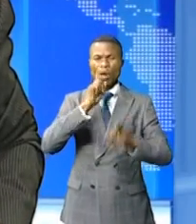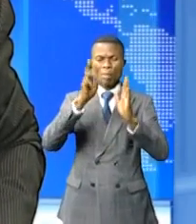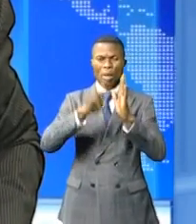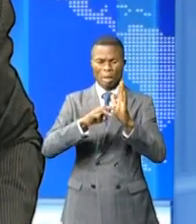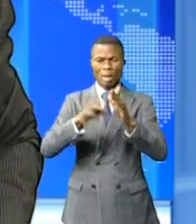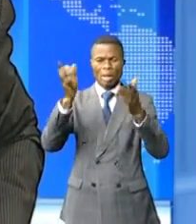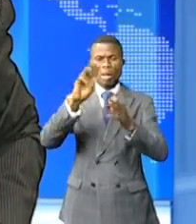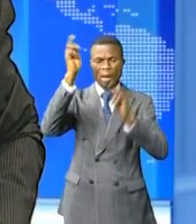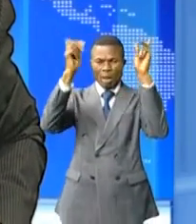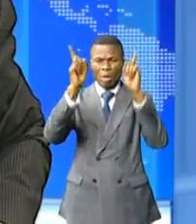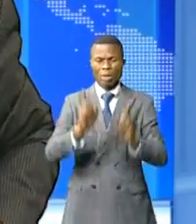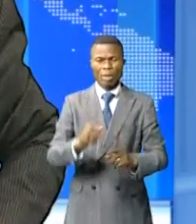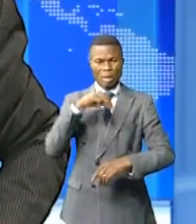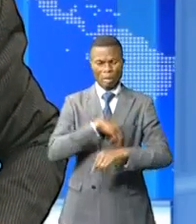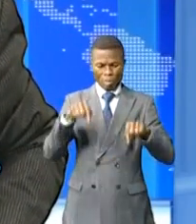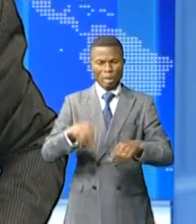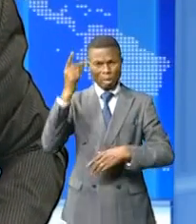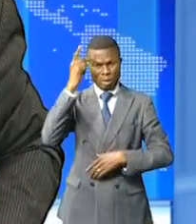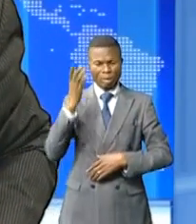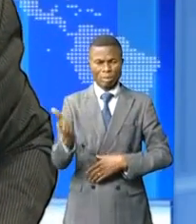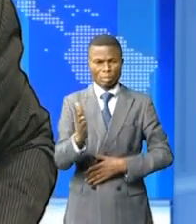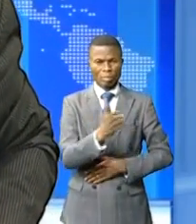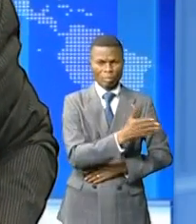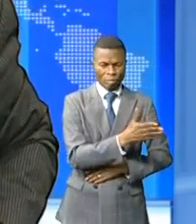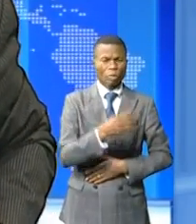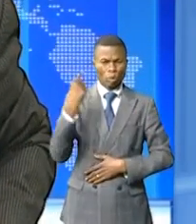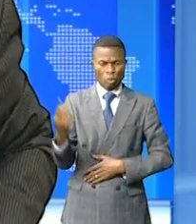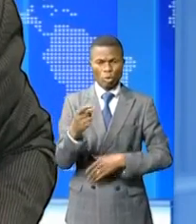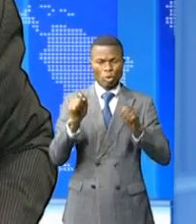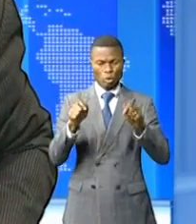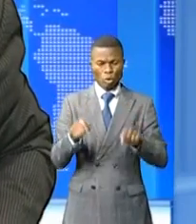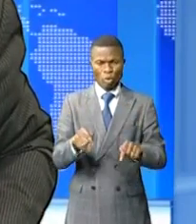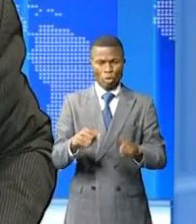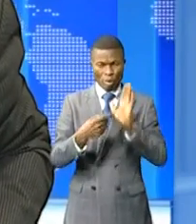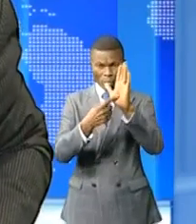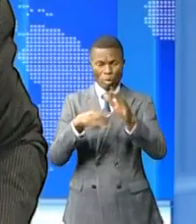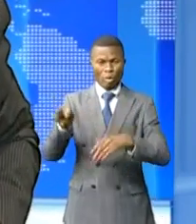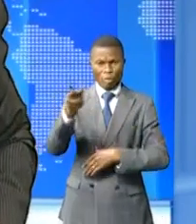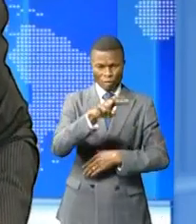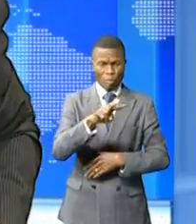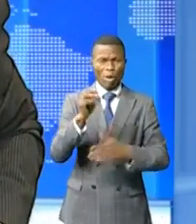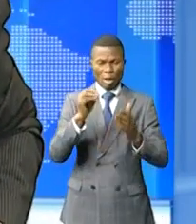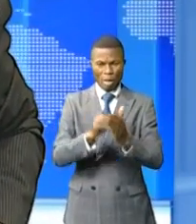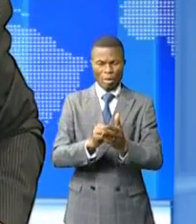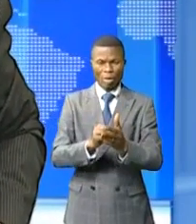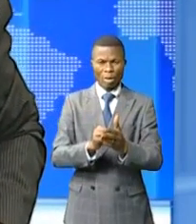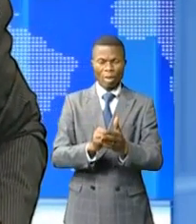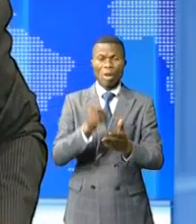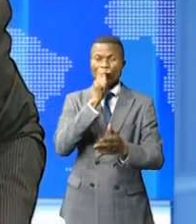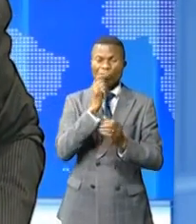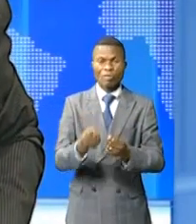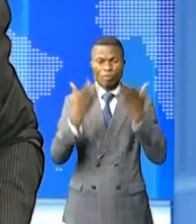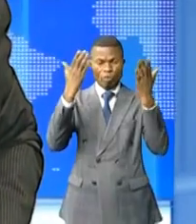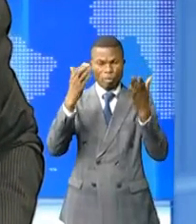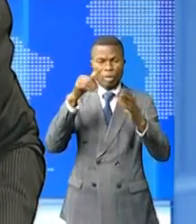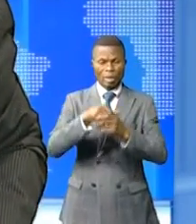parlementaires panafricains en mission ici à Kinshasa. Toujours dans ce journal, vous avez également suivi cet incendie qui s'est